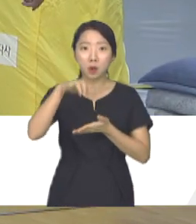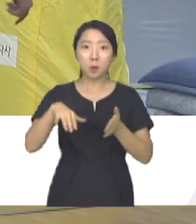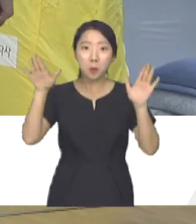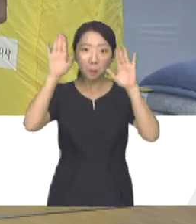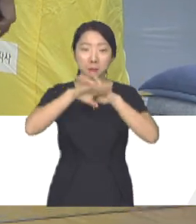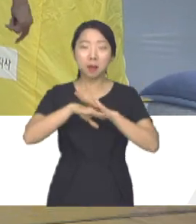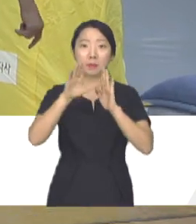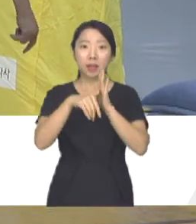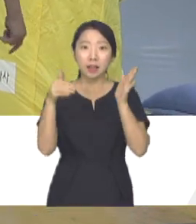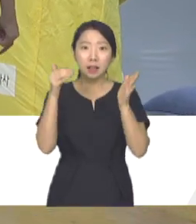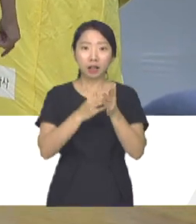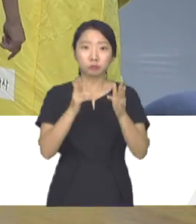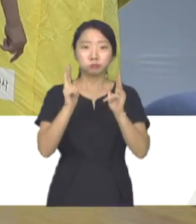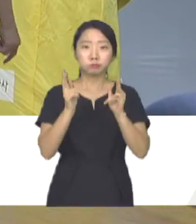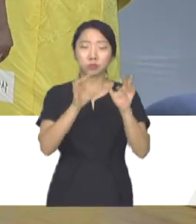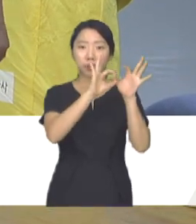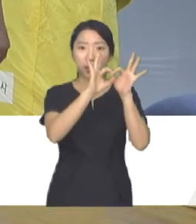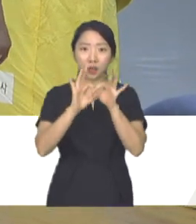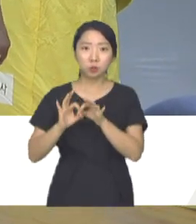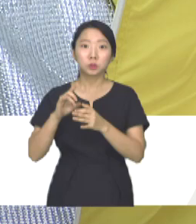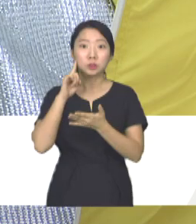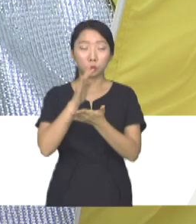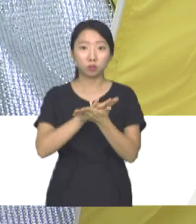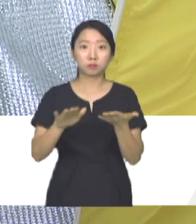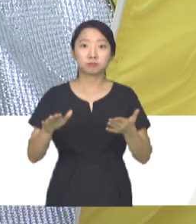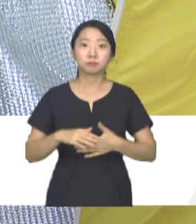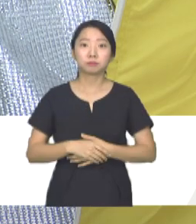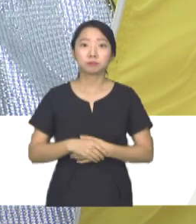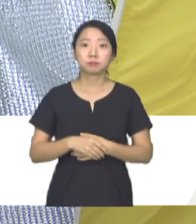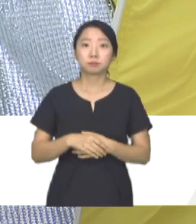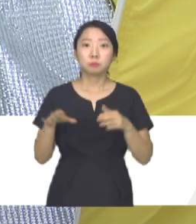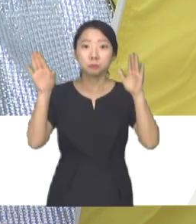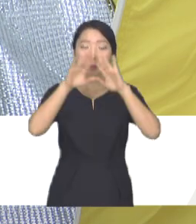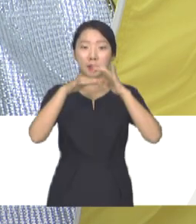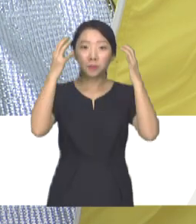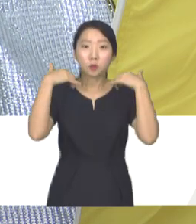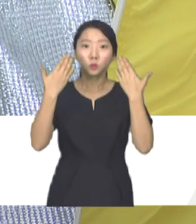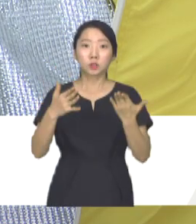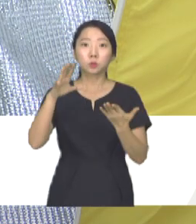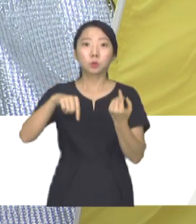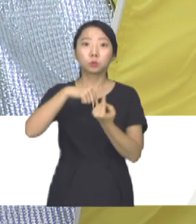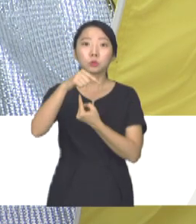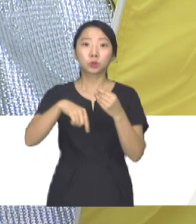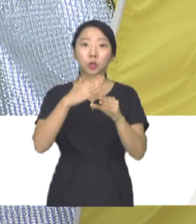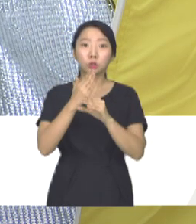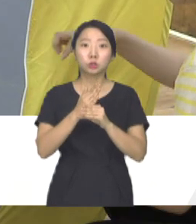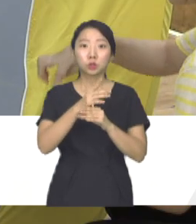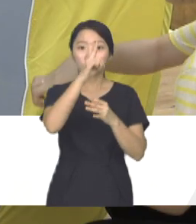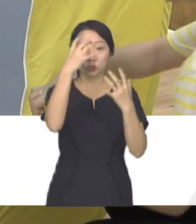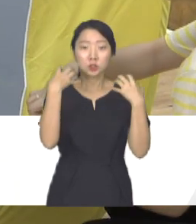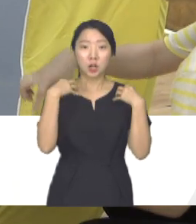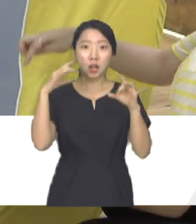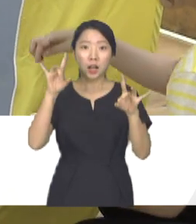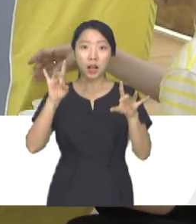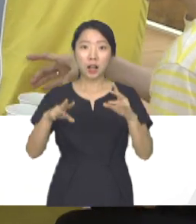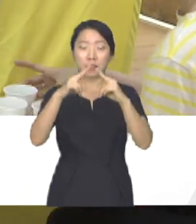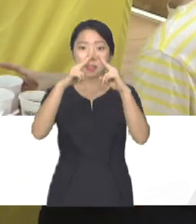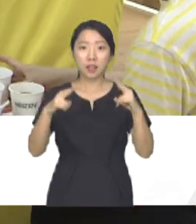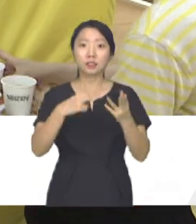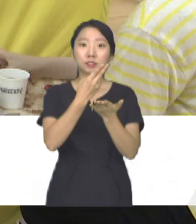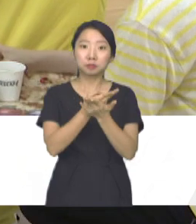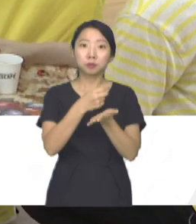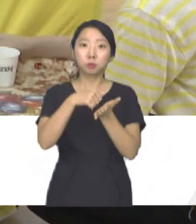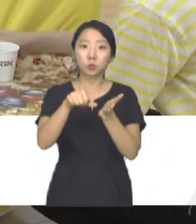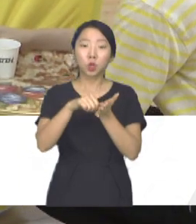밤시간 때까지 냉방기 가 가동됩니다 쉬는 야간 무더위 쉼터로 운영되는 양 구청에 텐트와 침구 세트